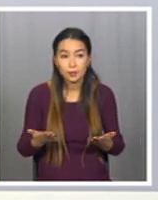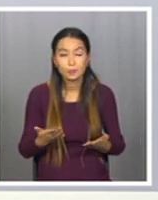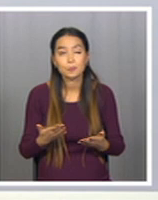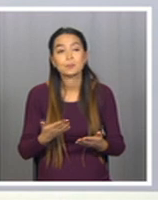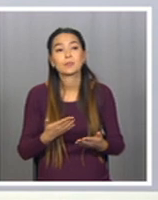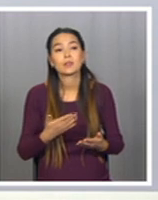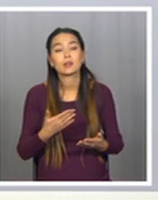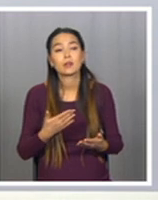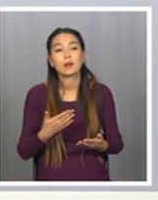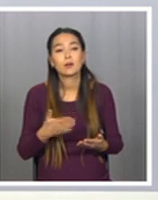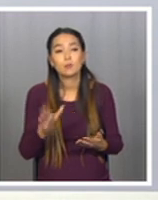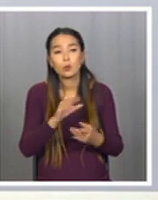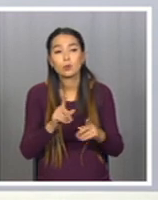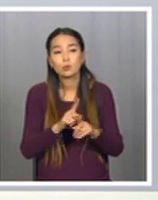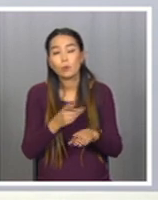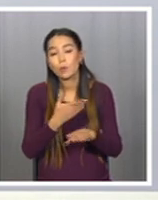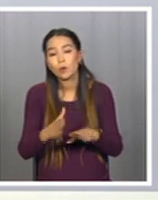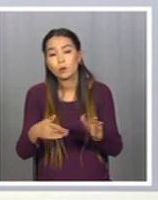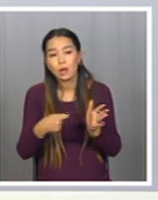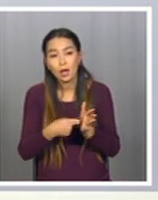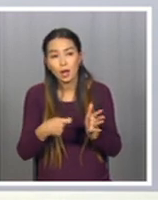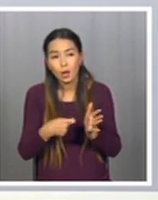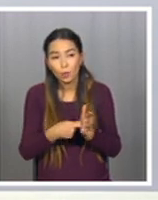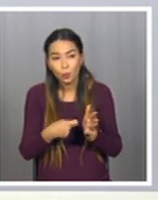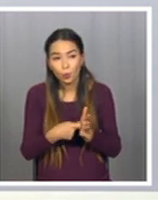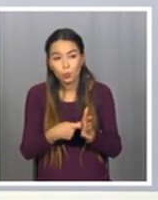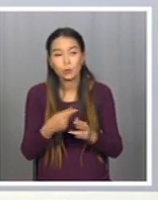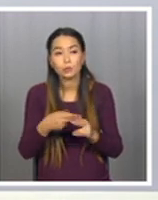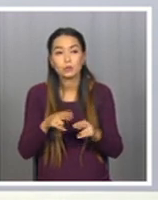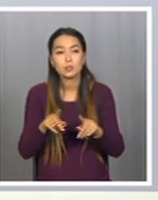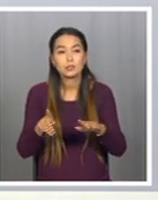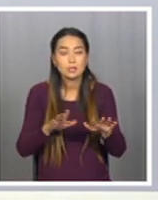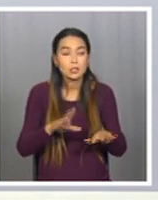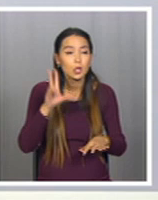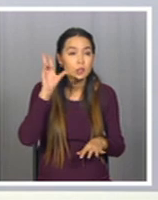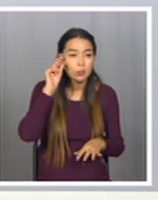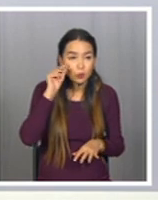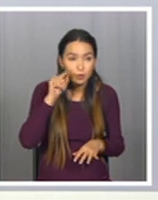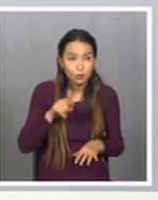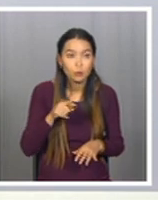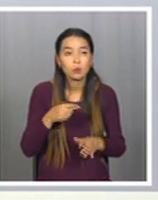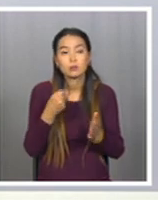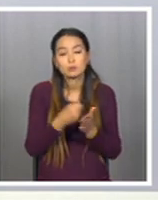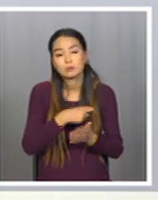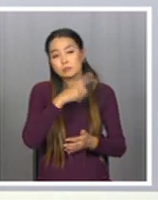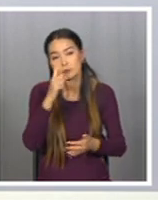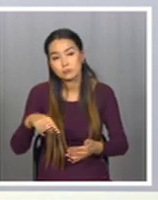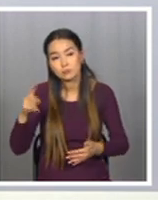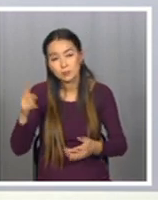болса, бөлінген қуатымыз Джоулинс заңы нәтижесінен жылуға айналып отырады